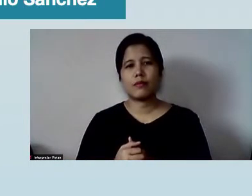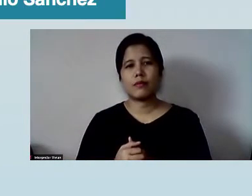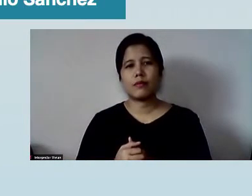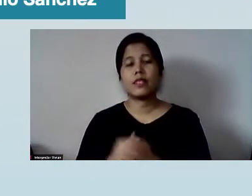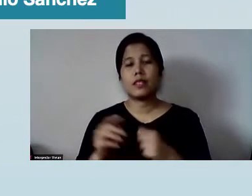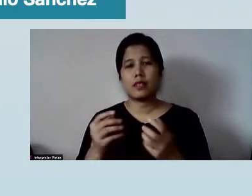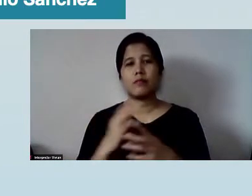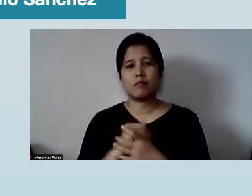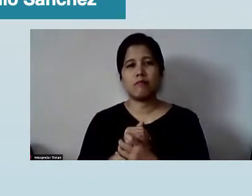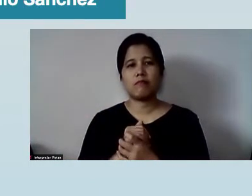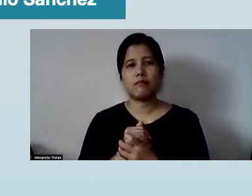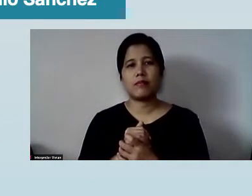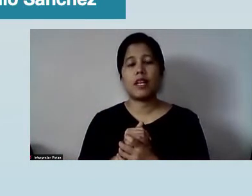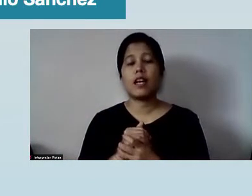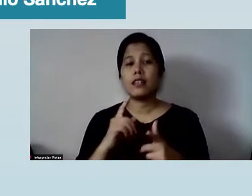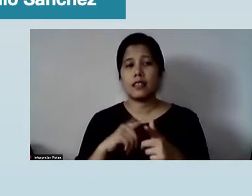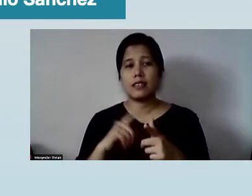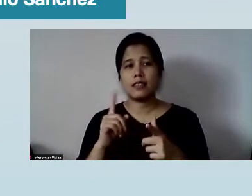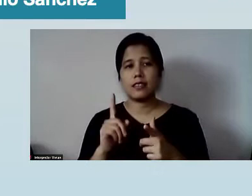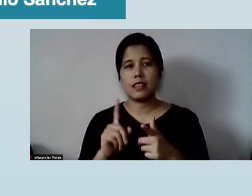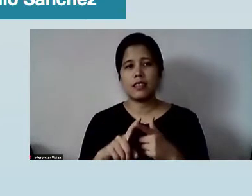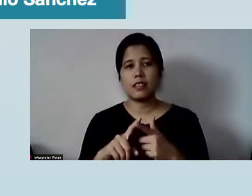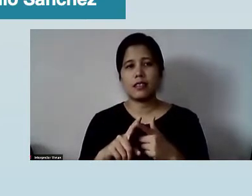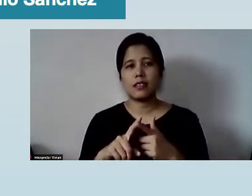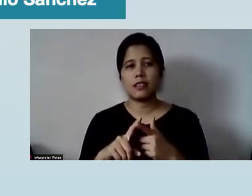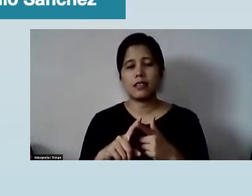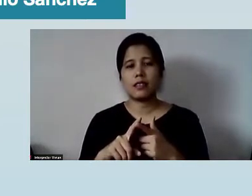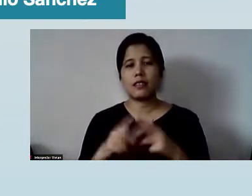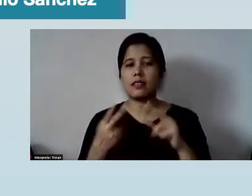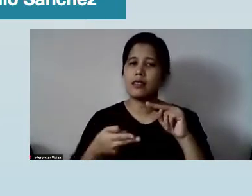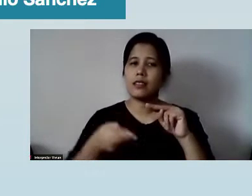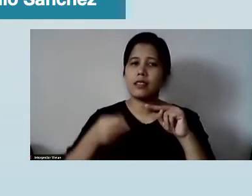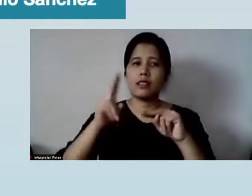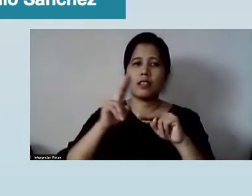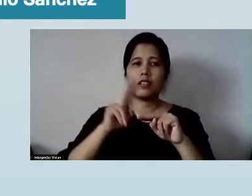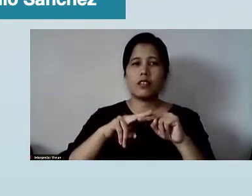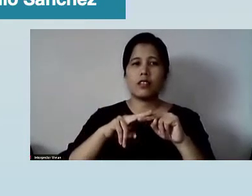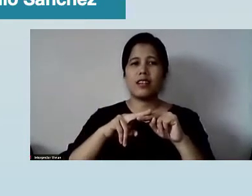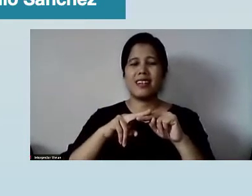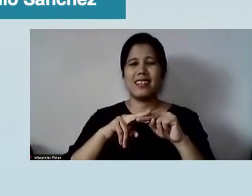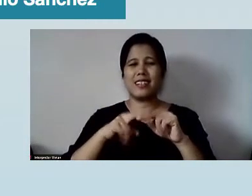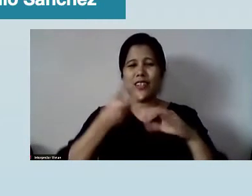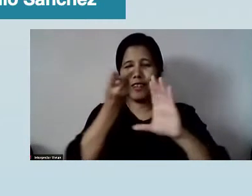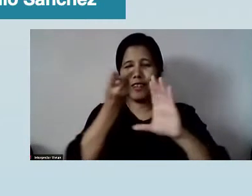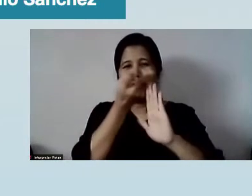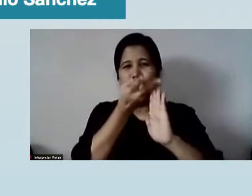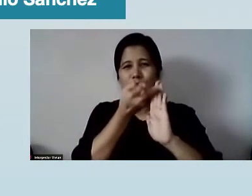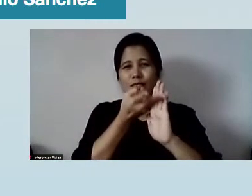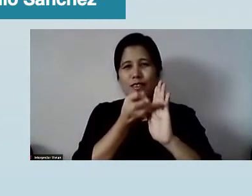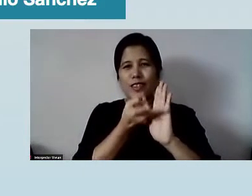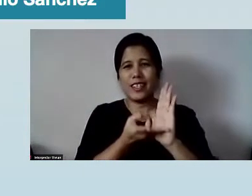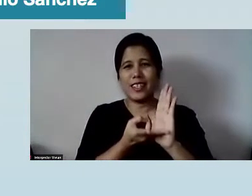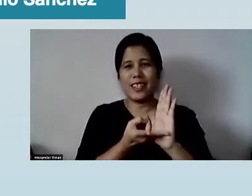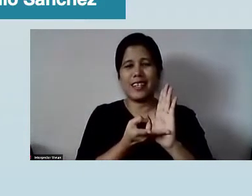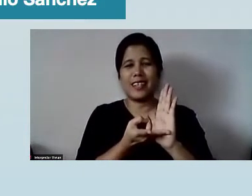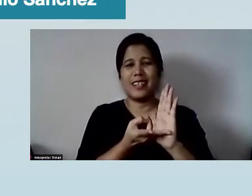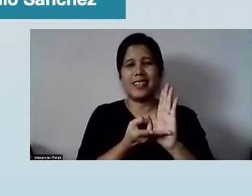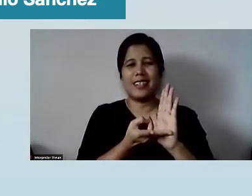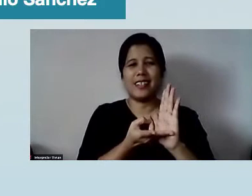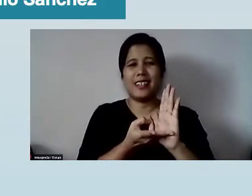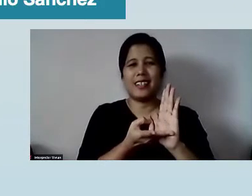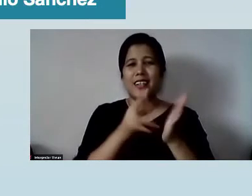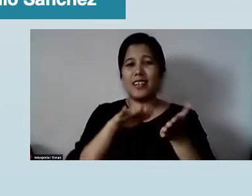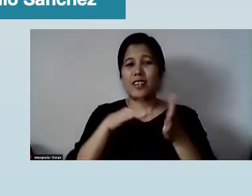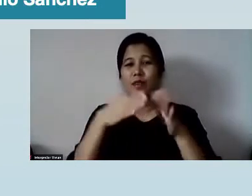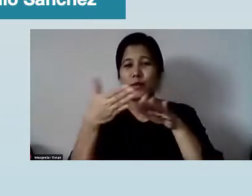mag-hire sila doon. And then ito naman din, idinagdag din yung funeral and burial services for the death of the person